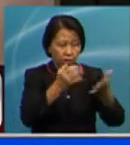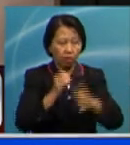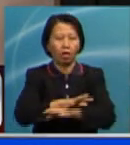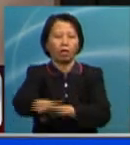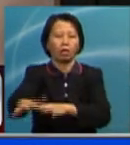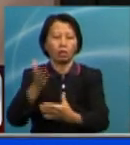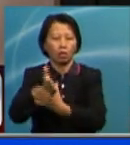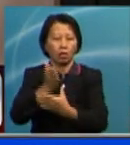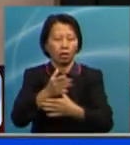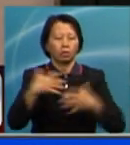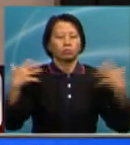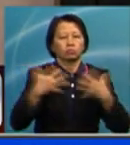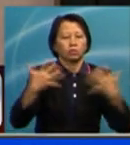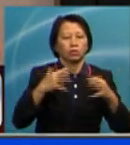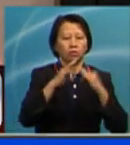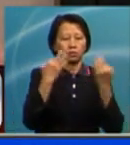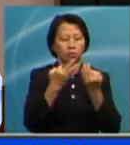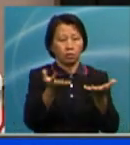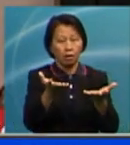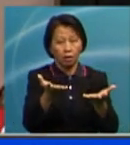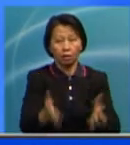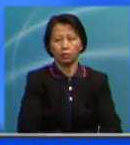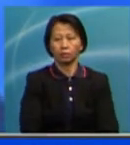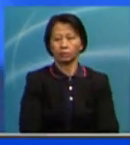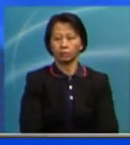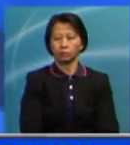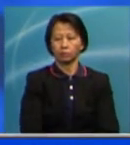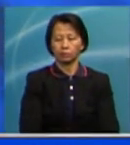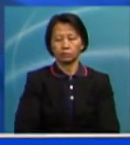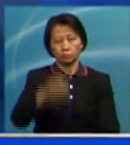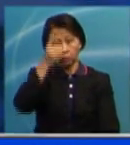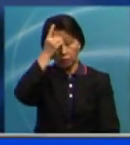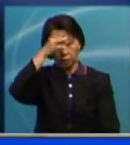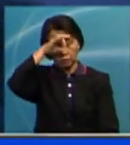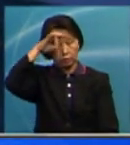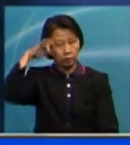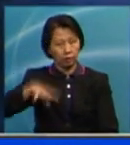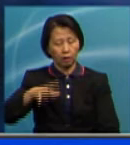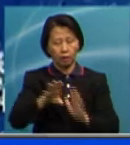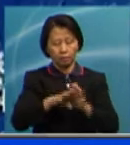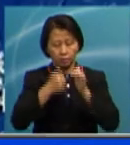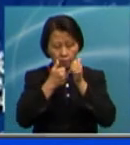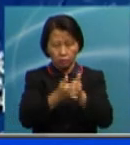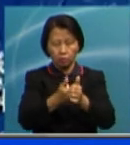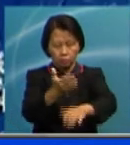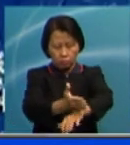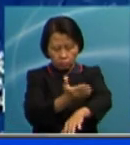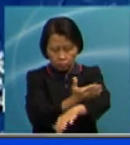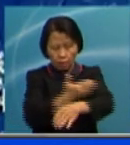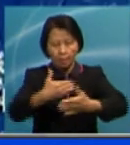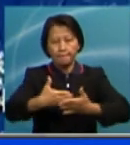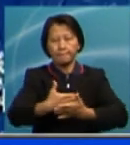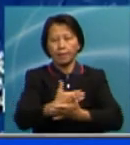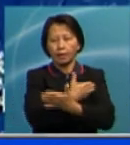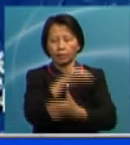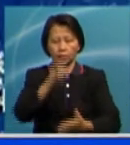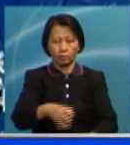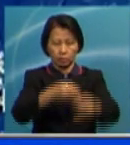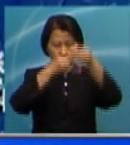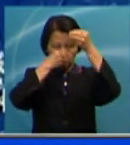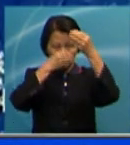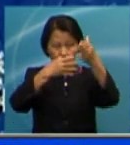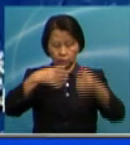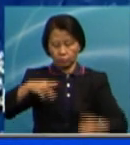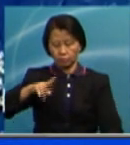Fair to the famili menurut Datuk Seri hisamuddin berdasarkan perkembangan terkini yang diumumkan